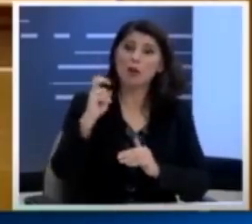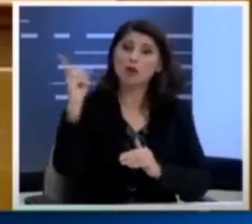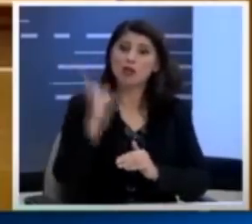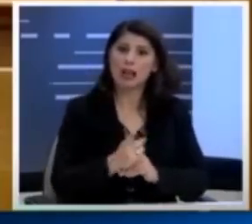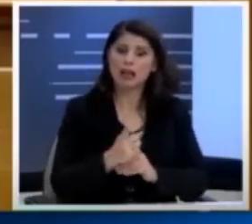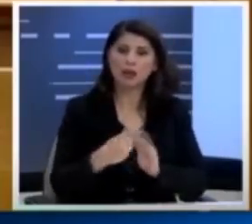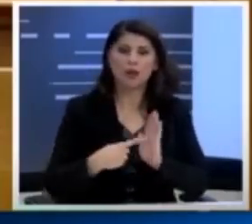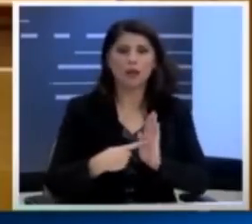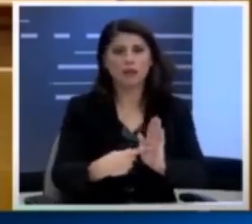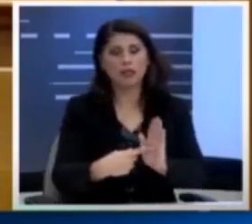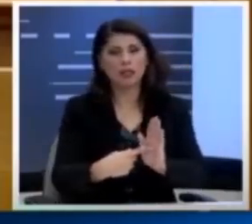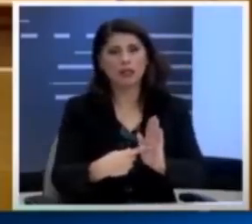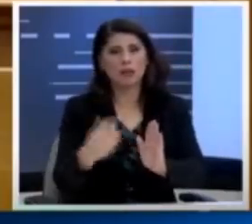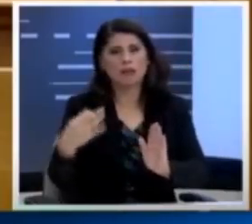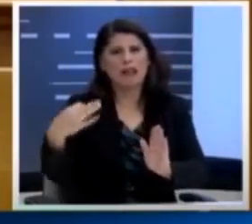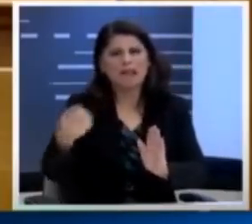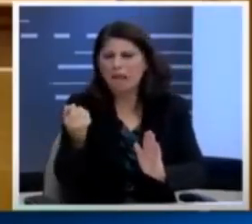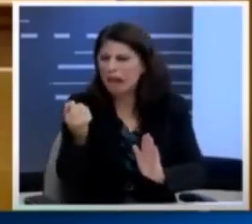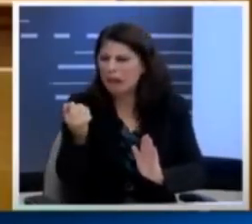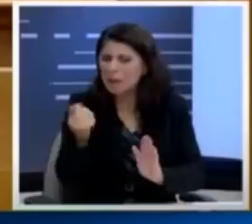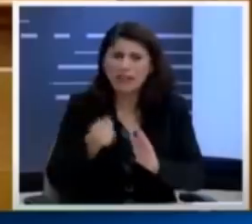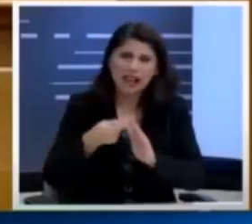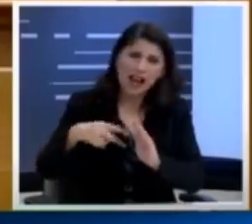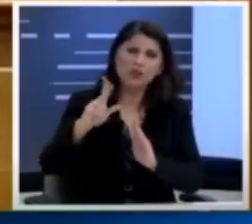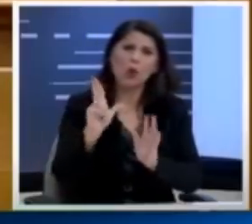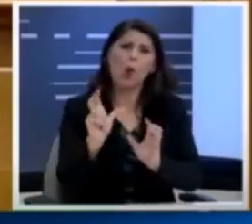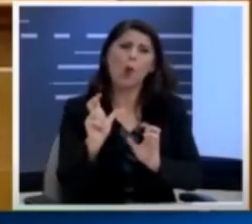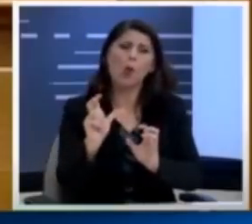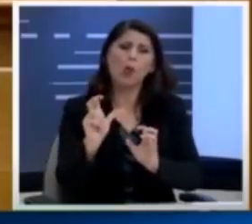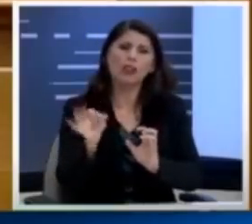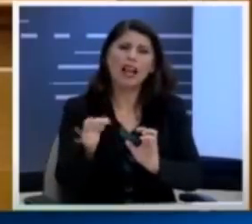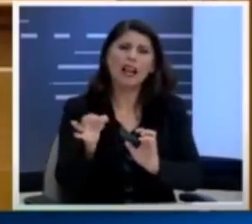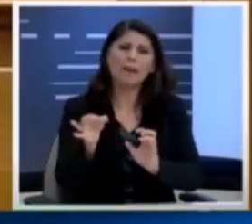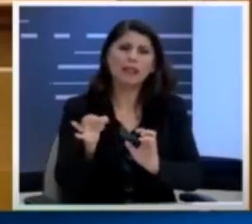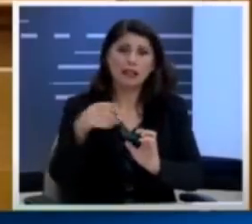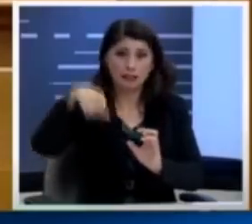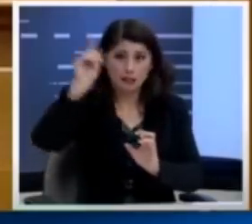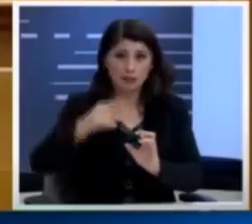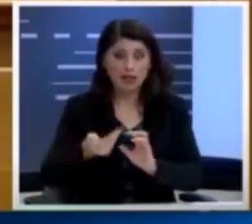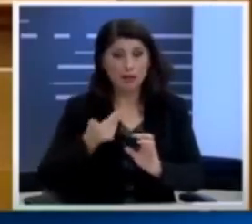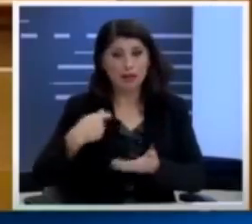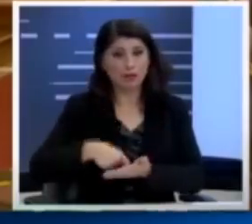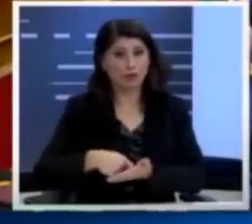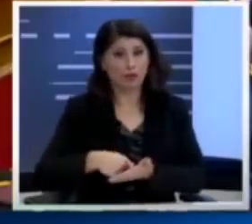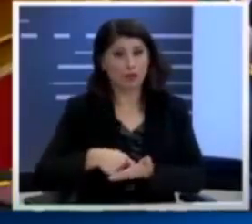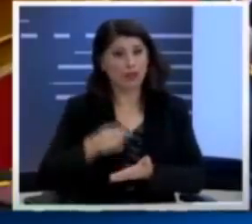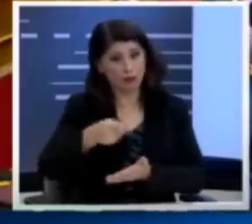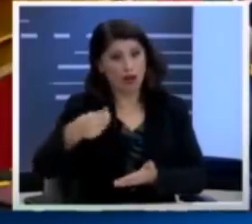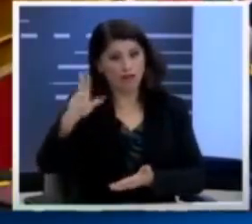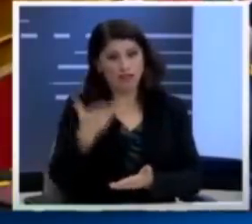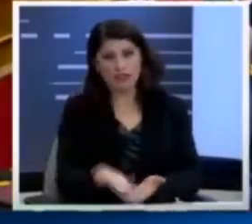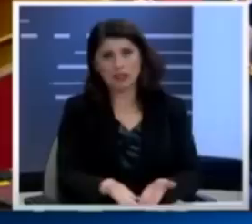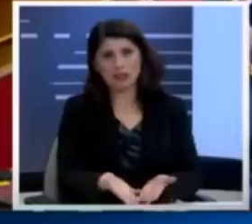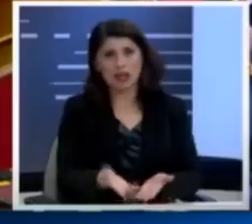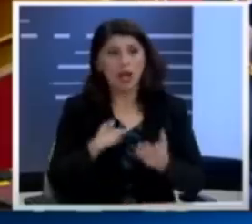να εμφανίζεται μια ισχνή αύξηση των 80 λεπτών τη μέρα προφόρων σαν αύξηση.